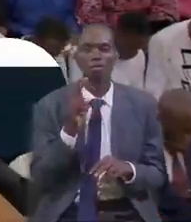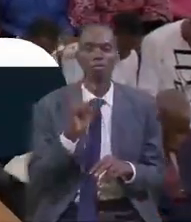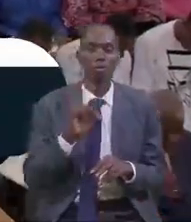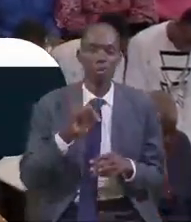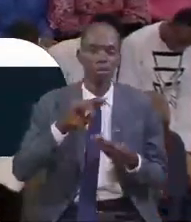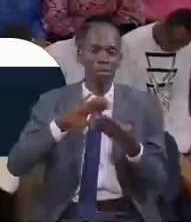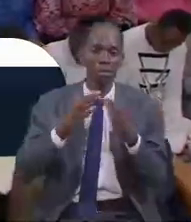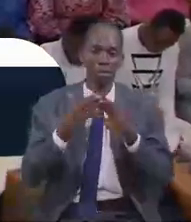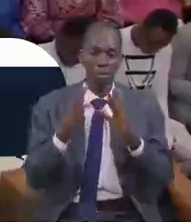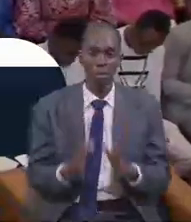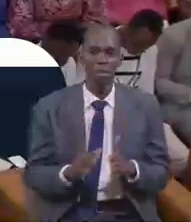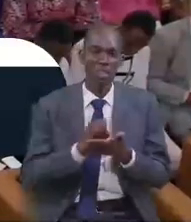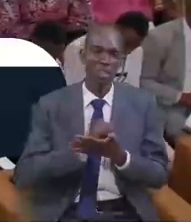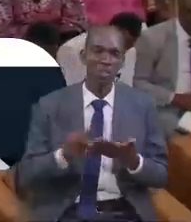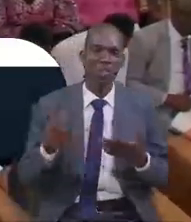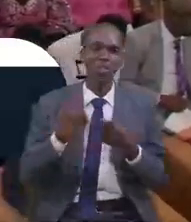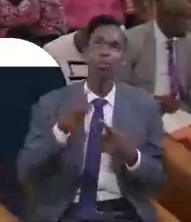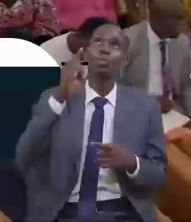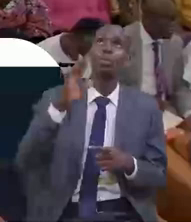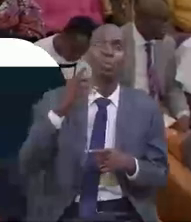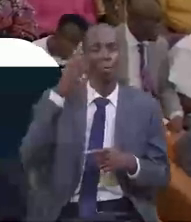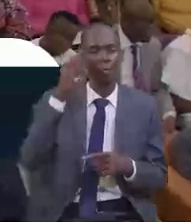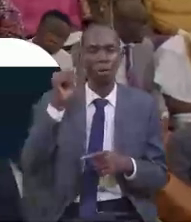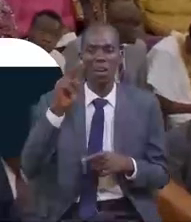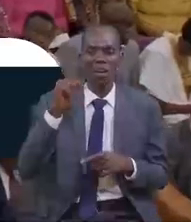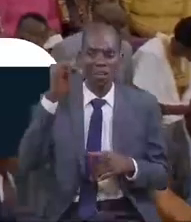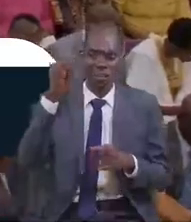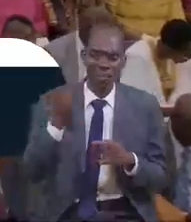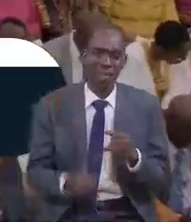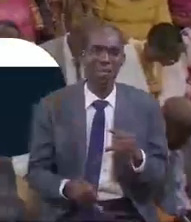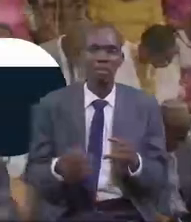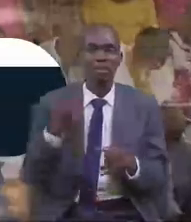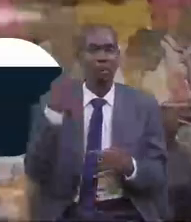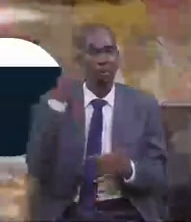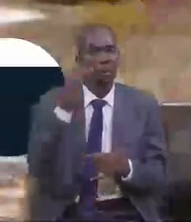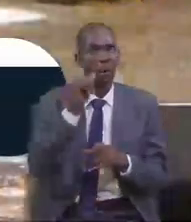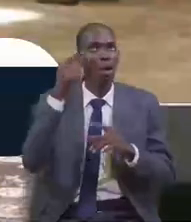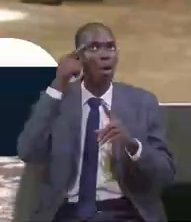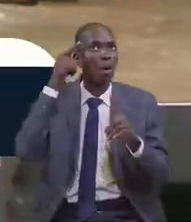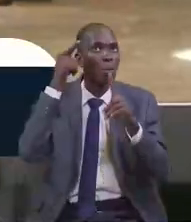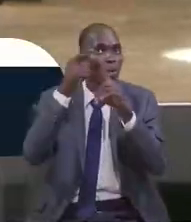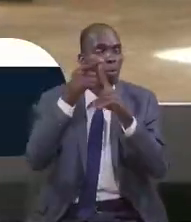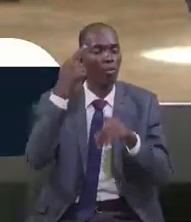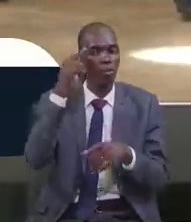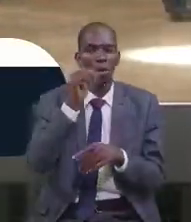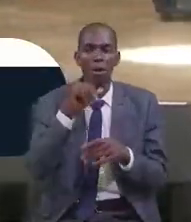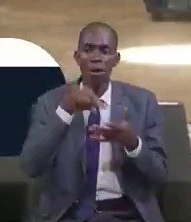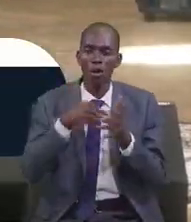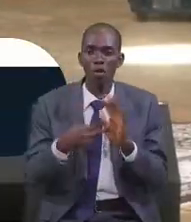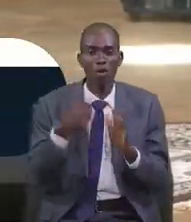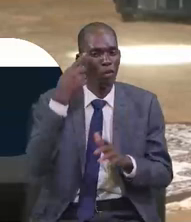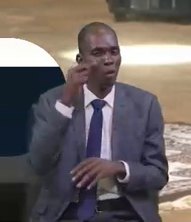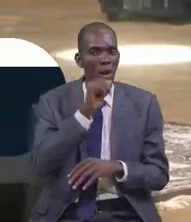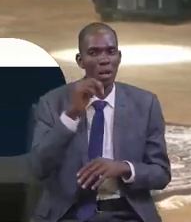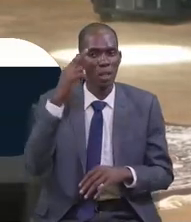préférés, sanctifiés pour l'usage de Dieu, pour une fin, pour une raison. Deux,